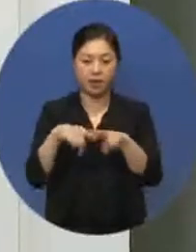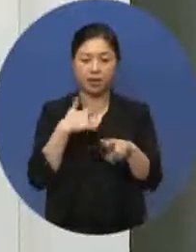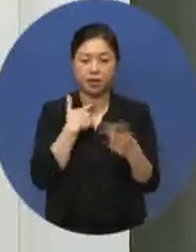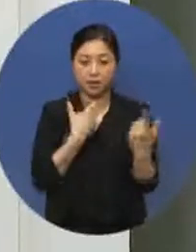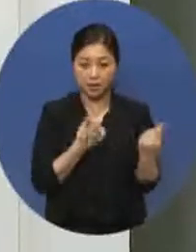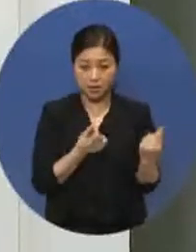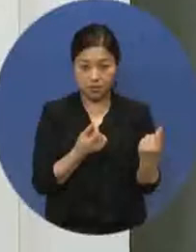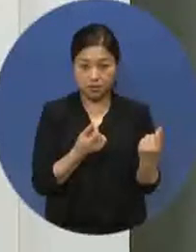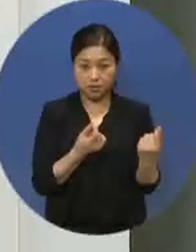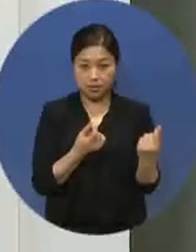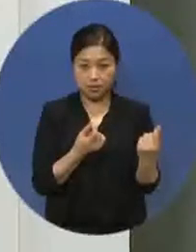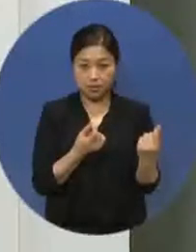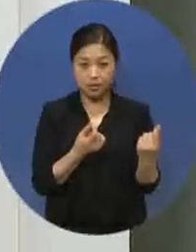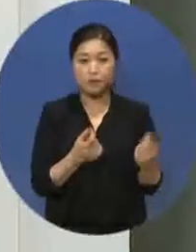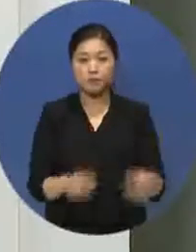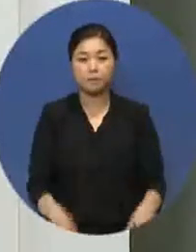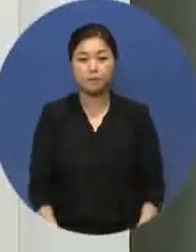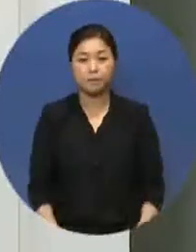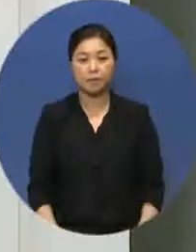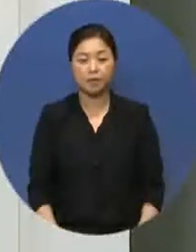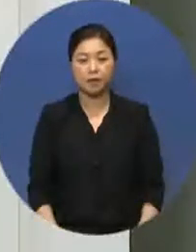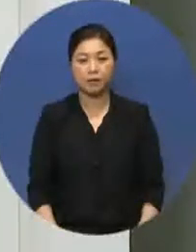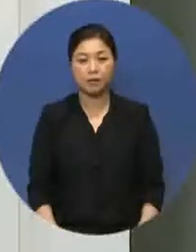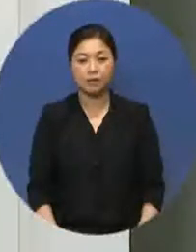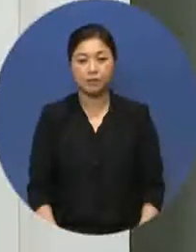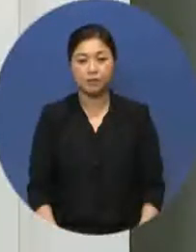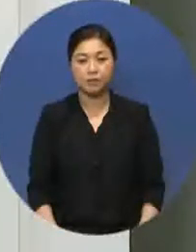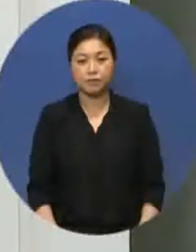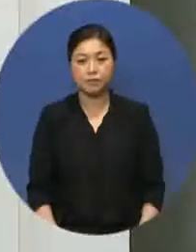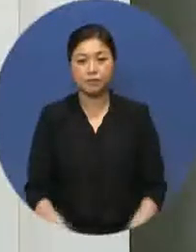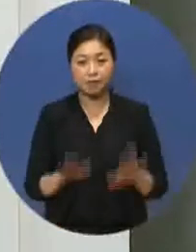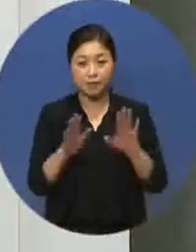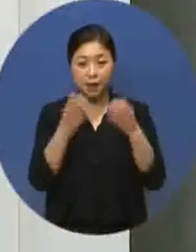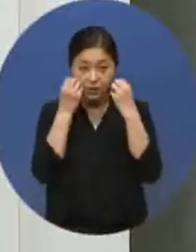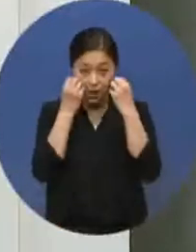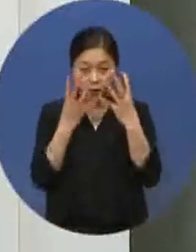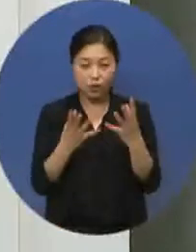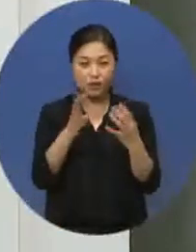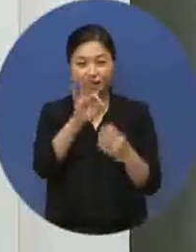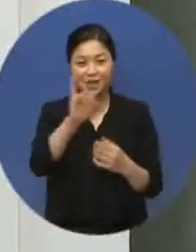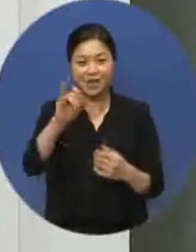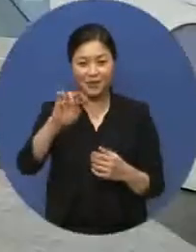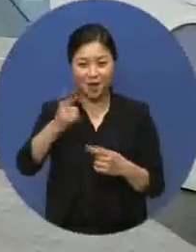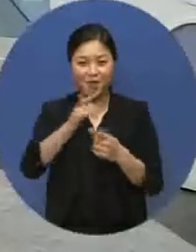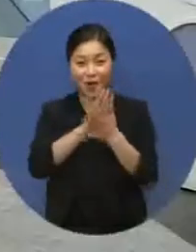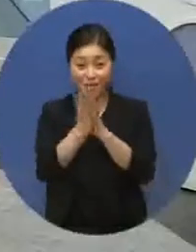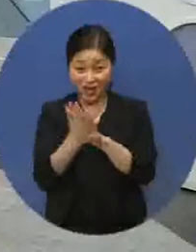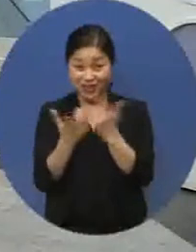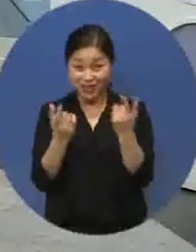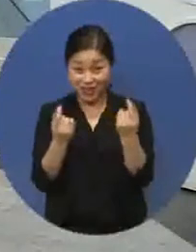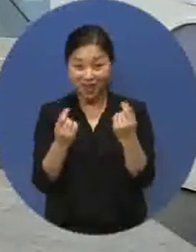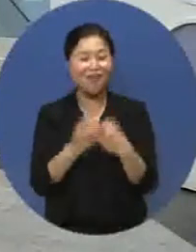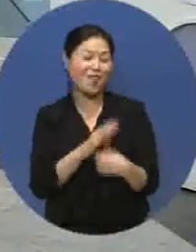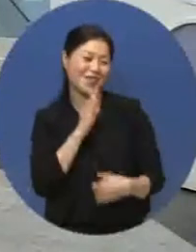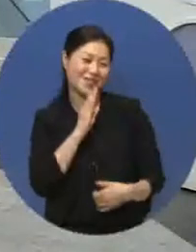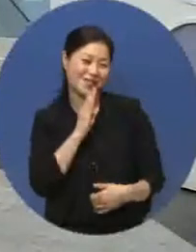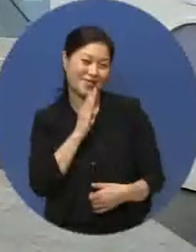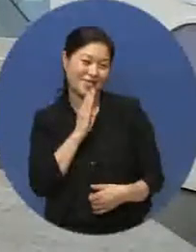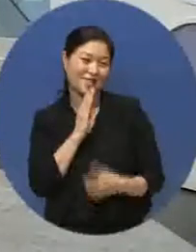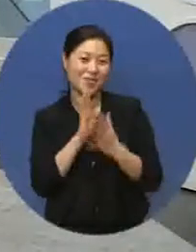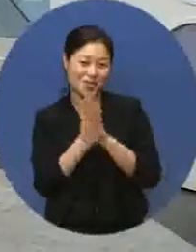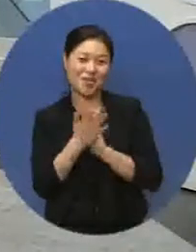아마 역임한 걸로 알고 네, 있는데 그렇습니다. 이것도 하나의 이변 아닙니까? 네. 어떻게 보면 이변이라고 할 수 있습니다.